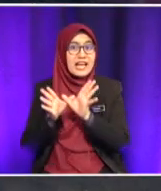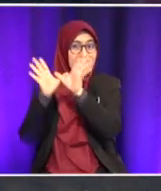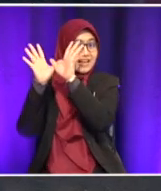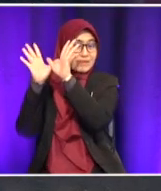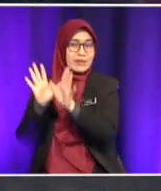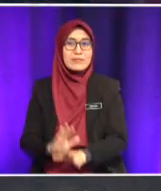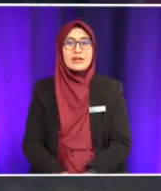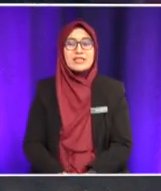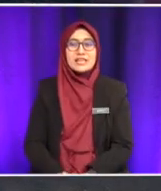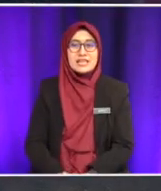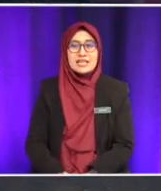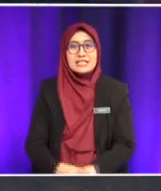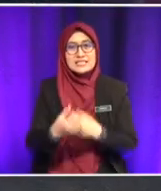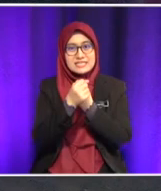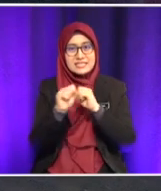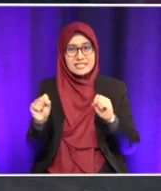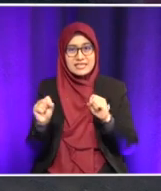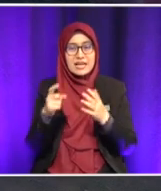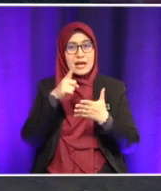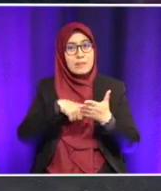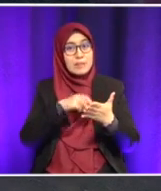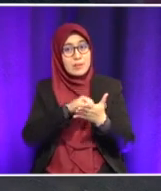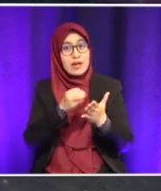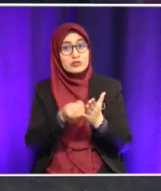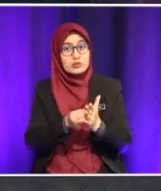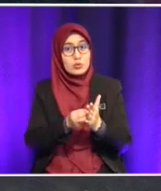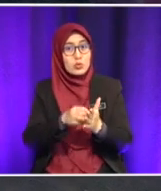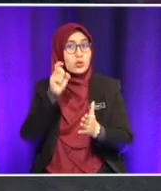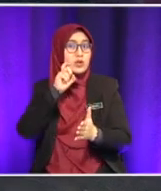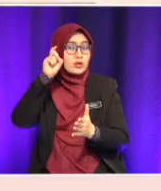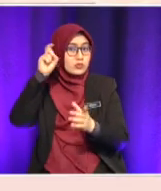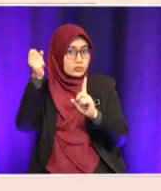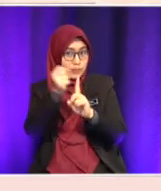apakah yang dimaksudkan dengan pendarahan seksual